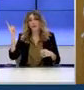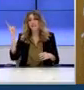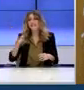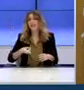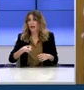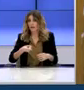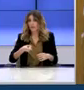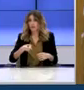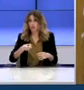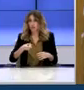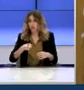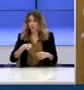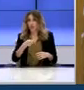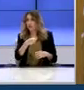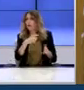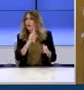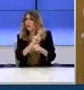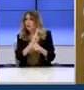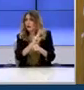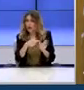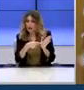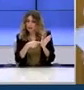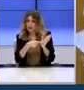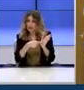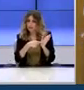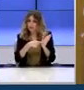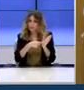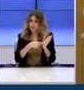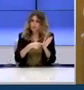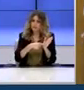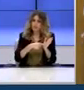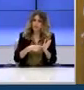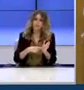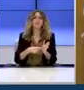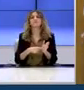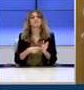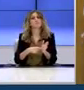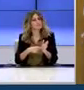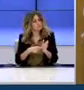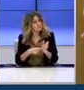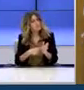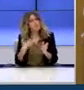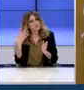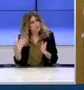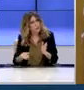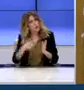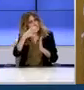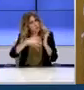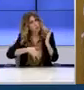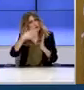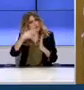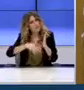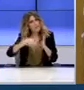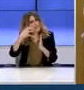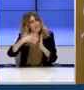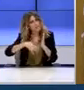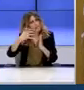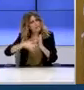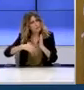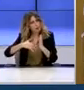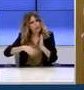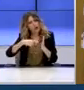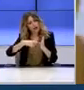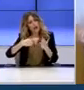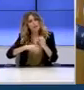σύμφωνα με δημοσιεύματα τα οποία είναι, ας το πω έτσι, φιλοκυβερνητικών